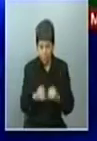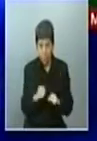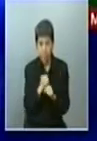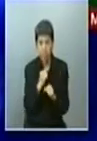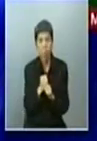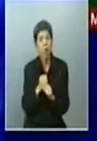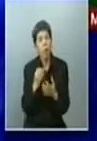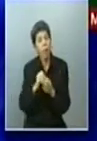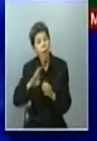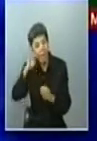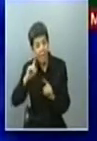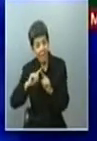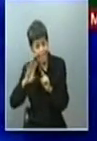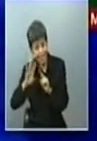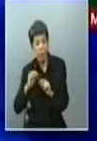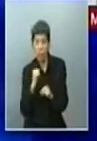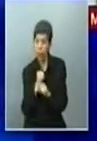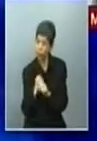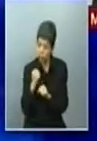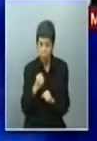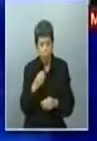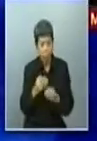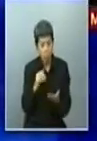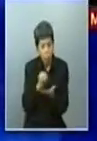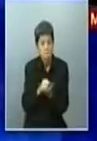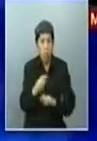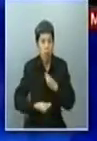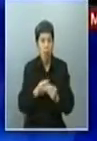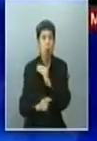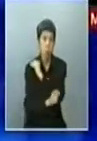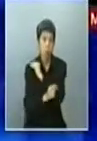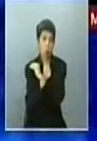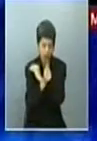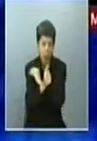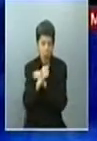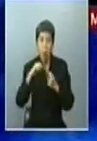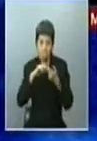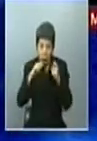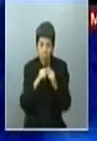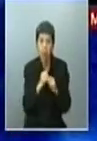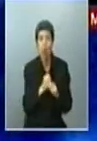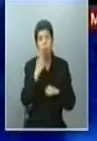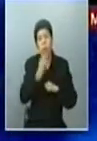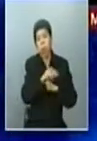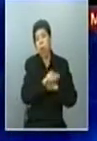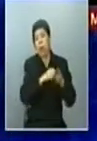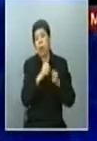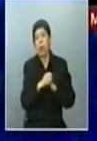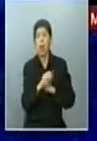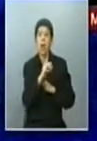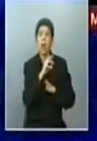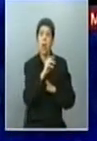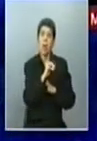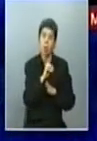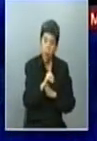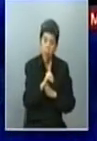ประกอบการรายที่4เนี่ยเข้ามาในตลาดสิงคโปร์ซึ่งตรงนี้เนี่ยก็จะส่งผลกระทบต่อผู้ประกอบการปัจจุบันเช่น M1 หรือ Starhub